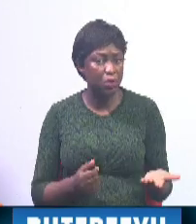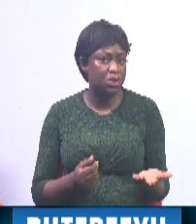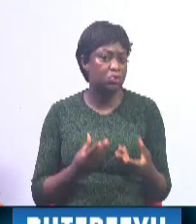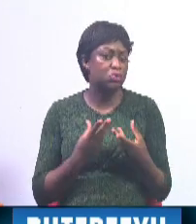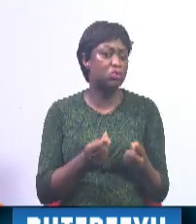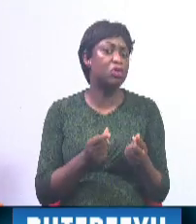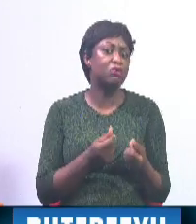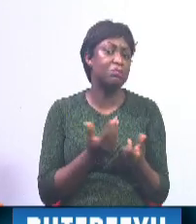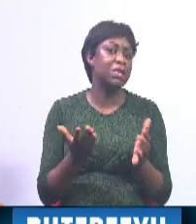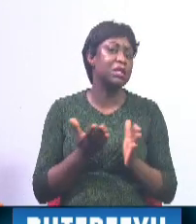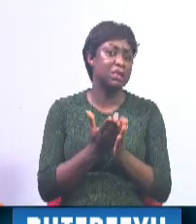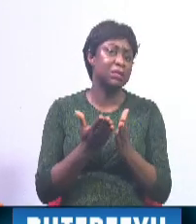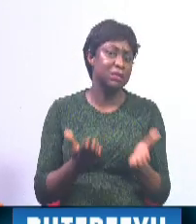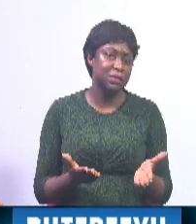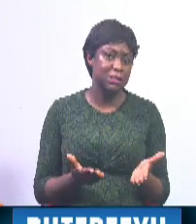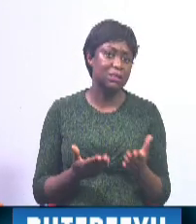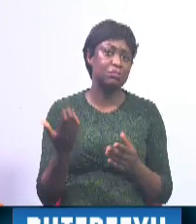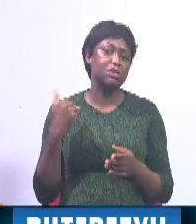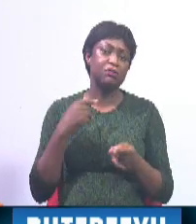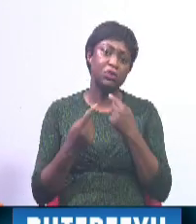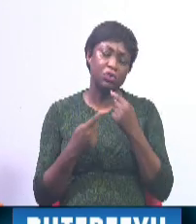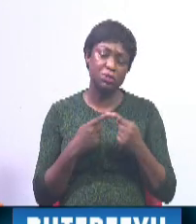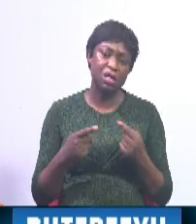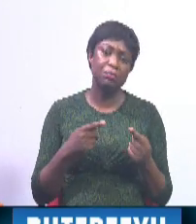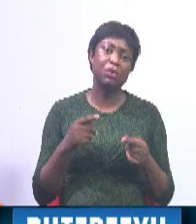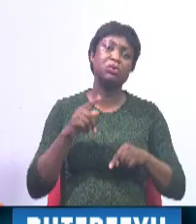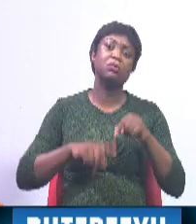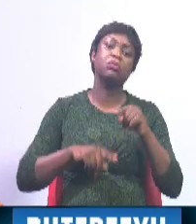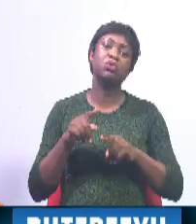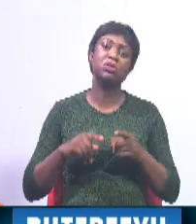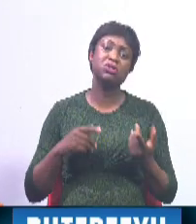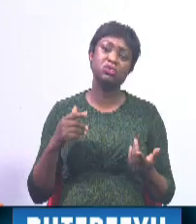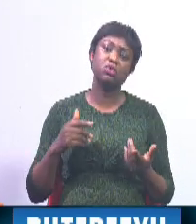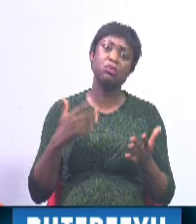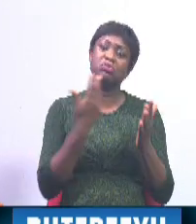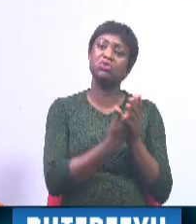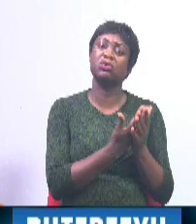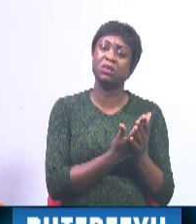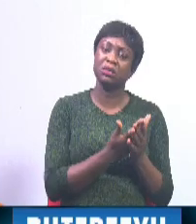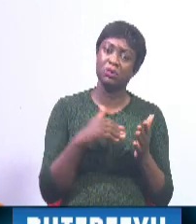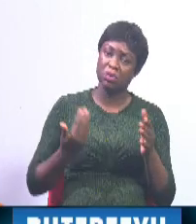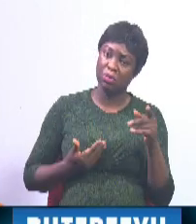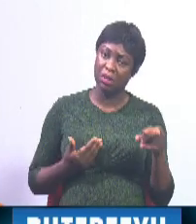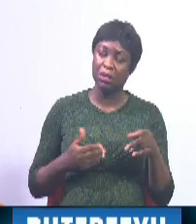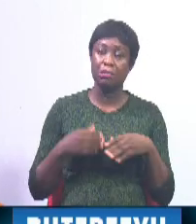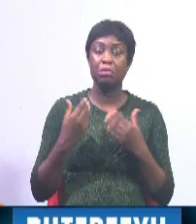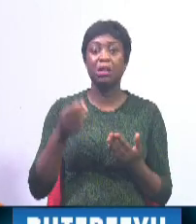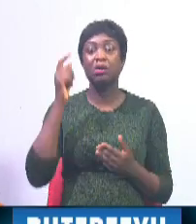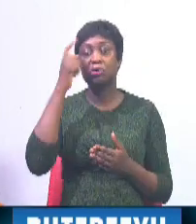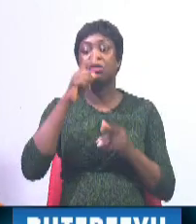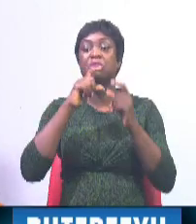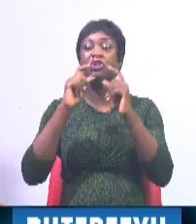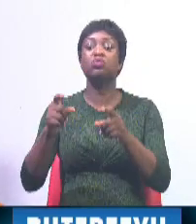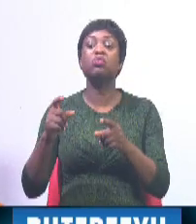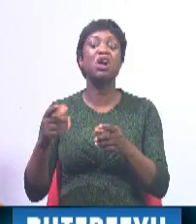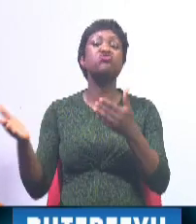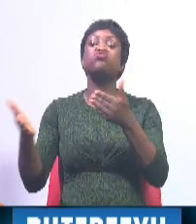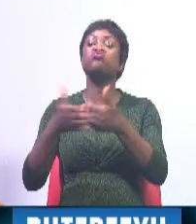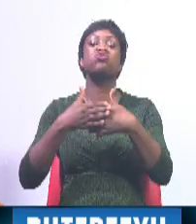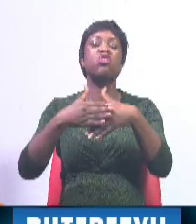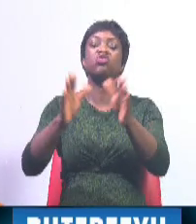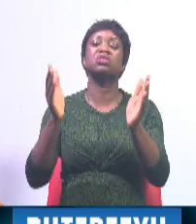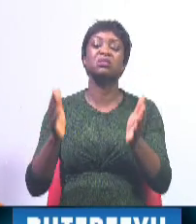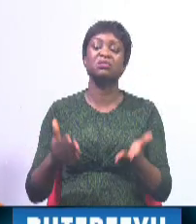nasookedde kuba political prisoners nga bakyala kati office gavumenti ya Uganda yagambye nti muggalewo tetukyabeetaaga oba